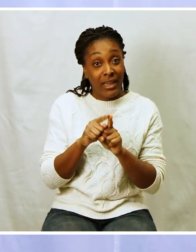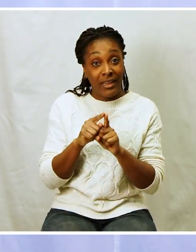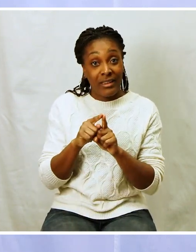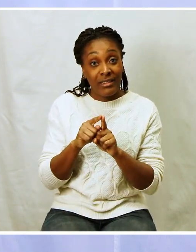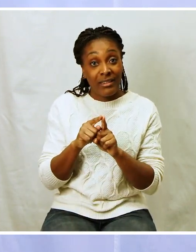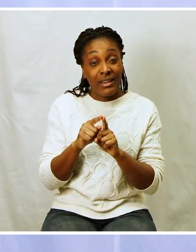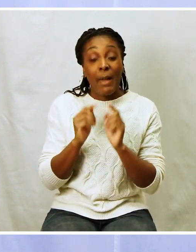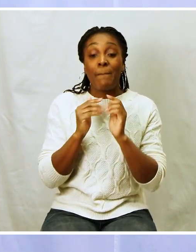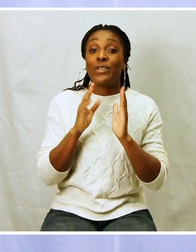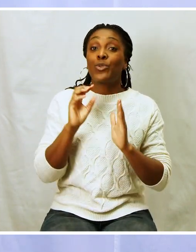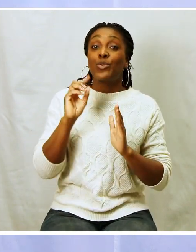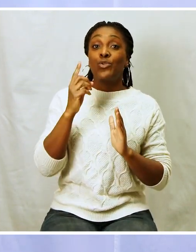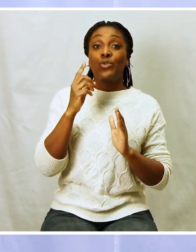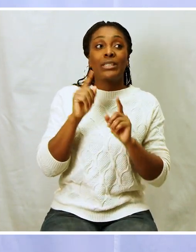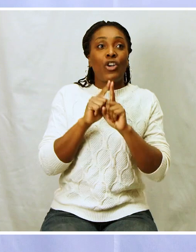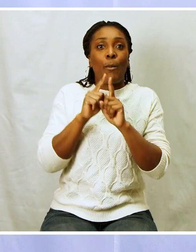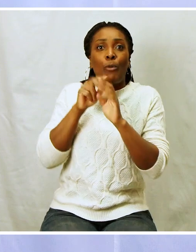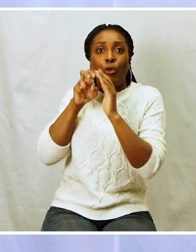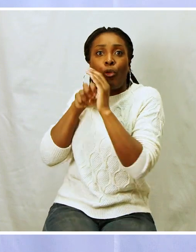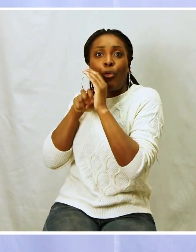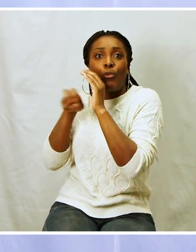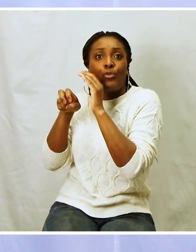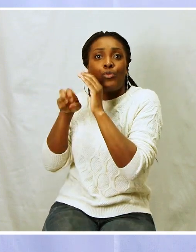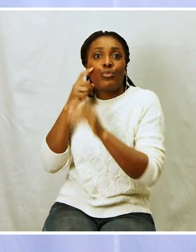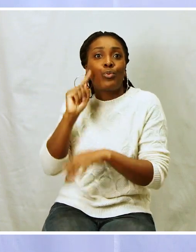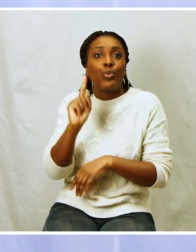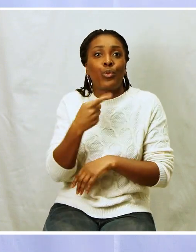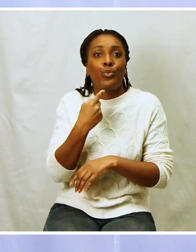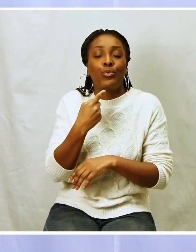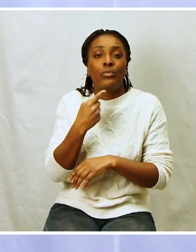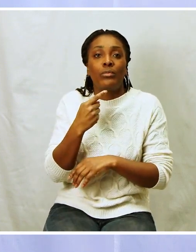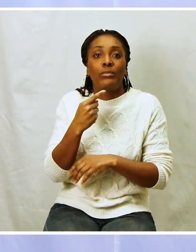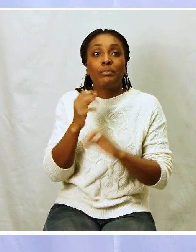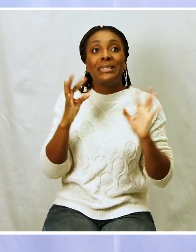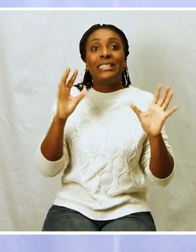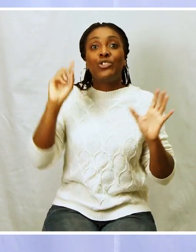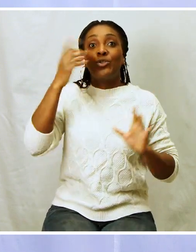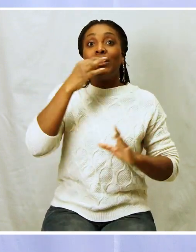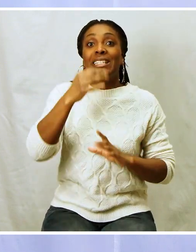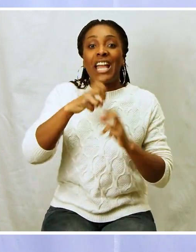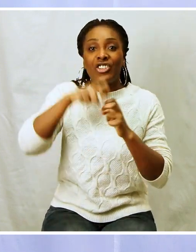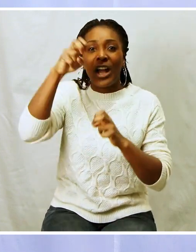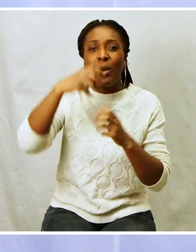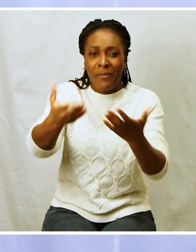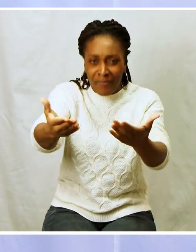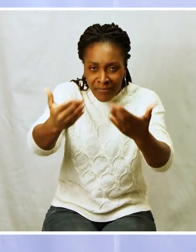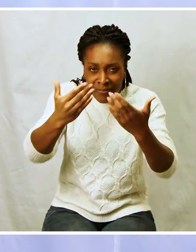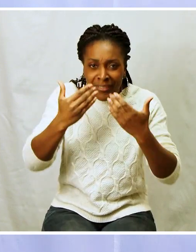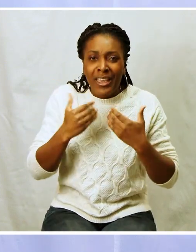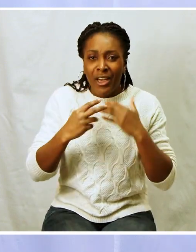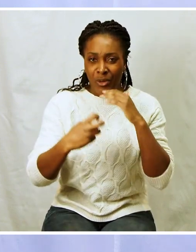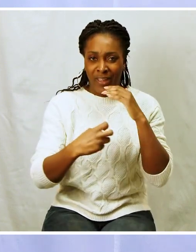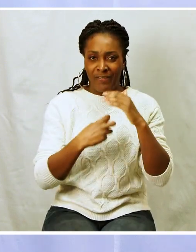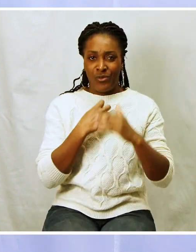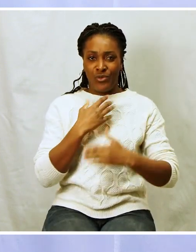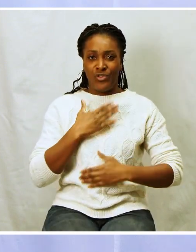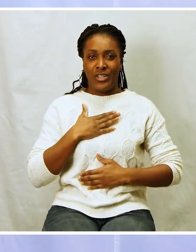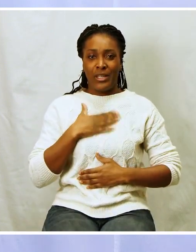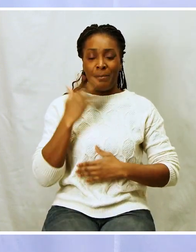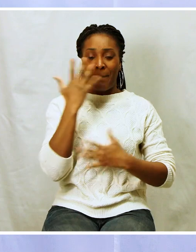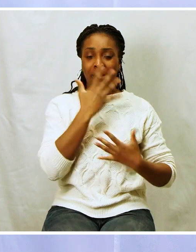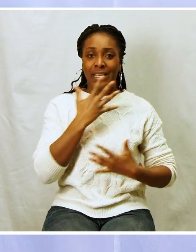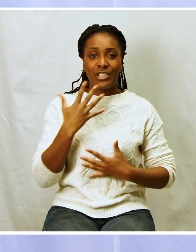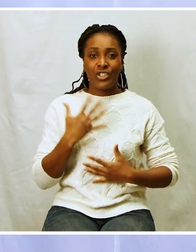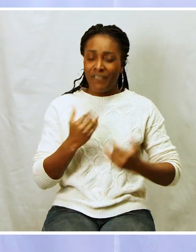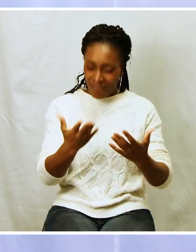C'est un refuge, en fait. Dieu est en train de dire à Jacob, viens te réfugier sous mes ailes. Viens dans ma présence, parce que c'est là où tu dois être, et c'est